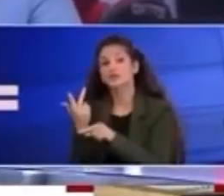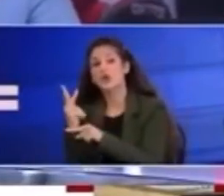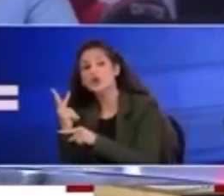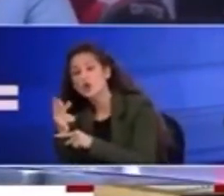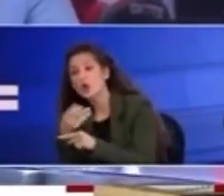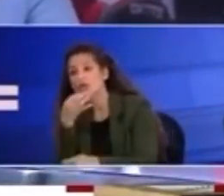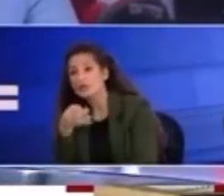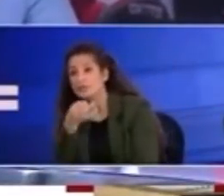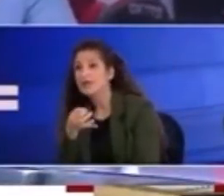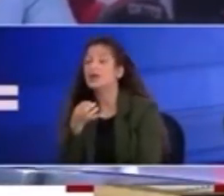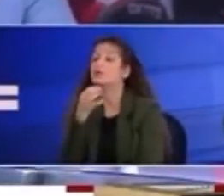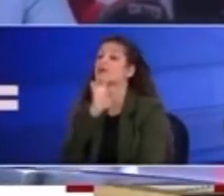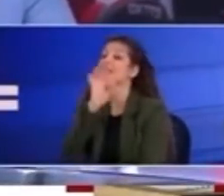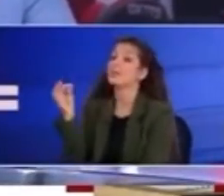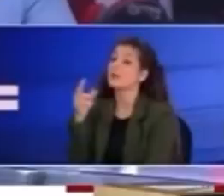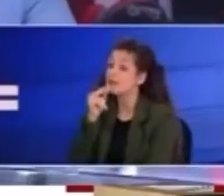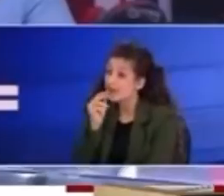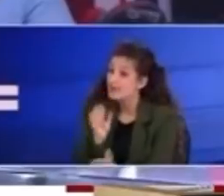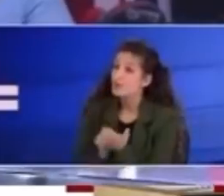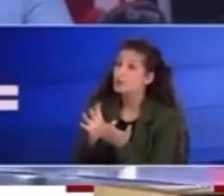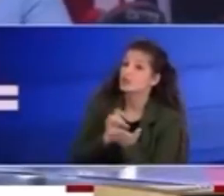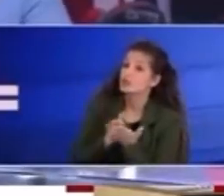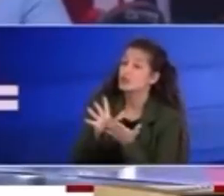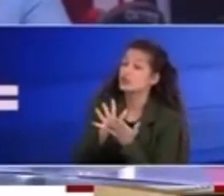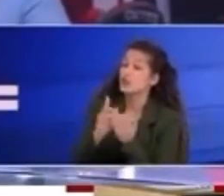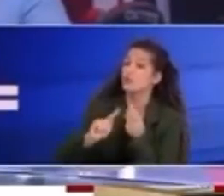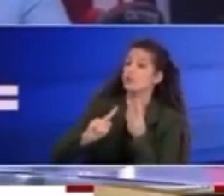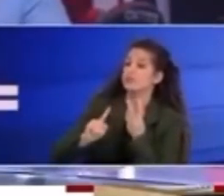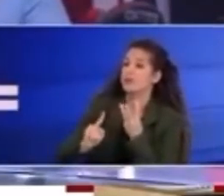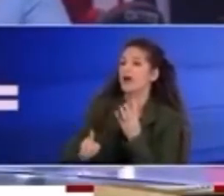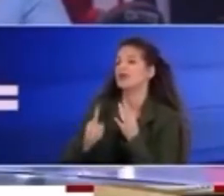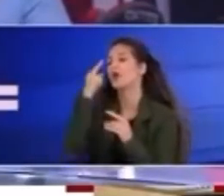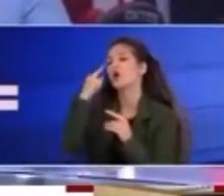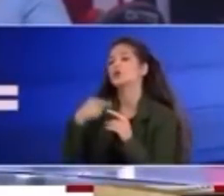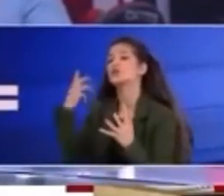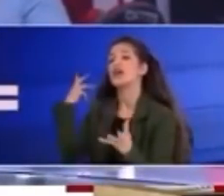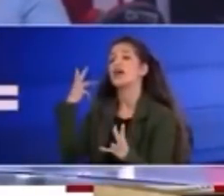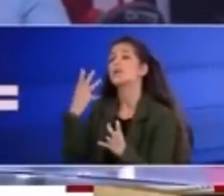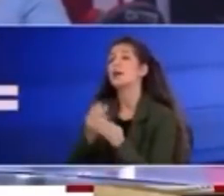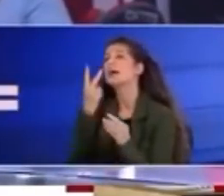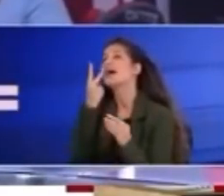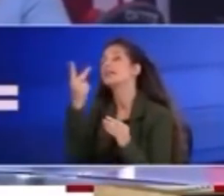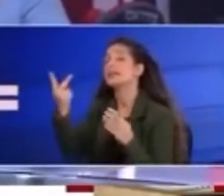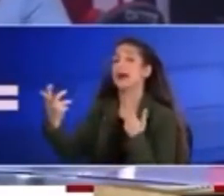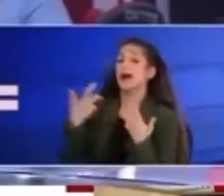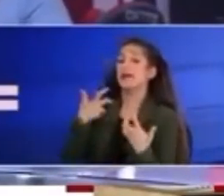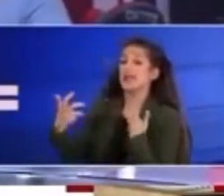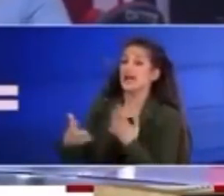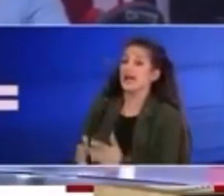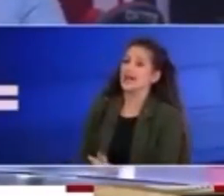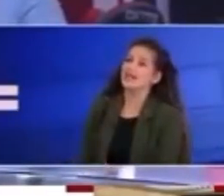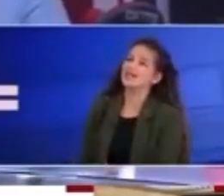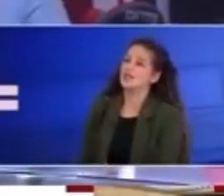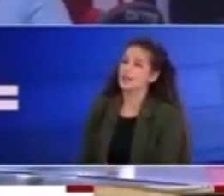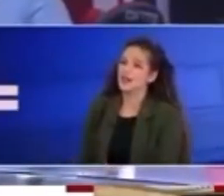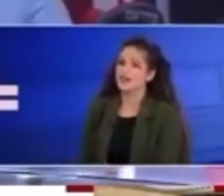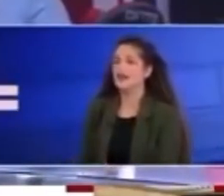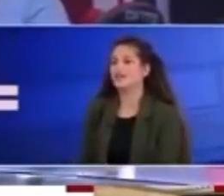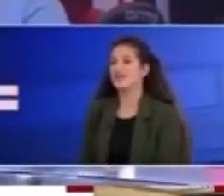3 דקות לדבר. אנחנו מתחילים לדבר ומוצאים אותנו בסיטונאות החוצה. אני לא חושבת שאי פעם ראיתם מחזה של אדם שיושב בוועדה